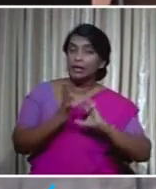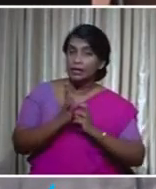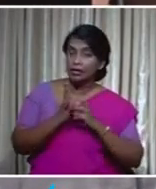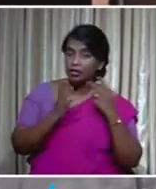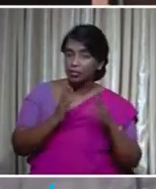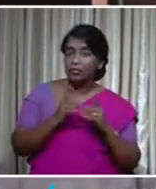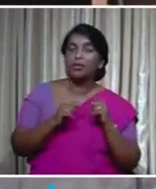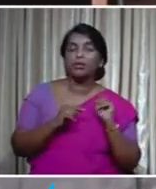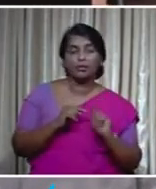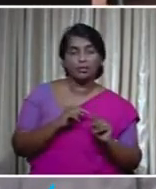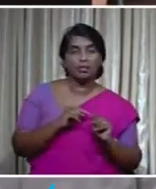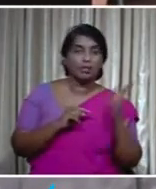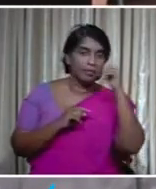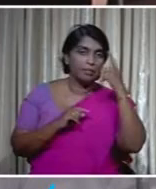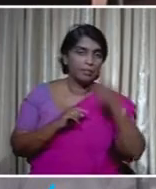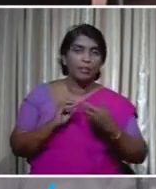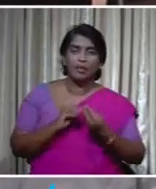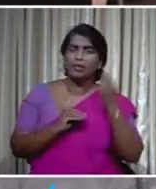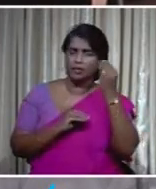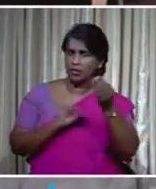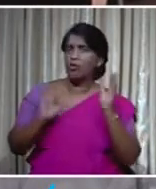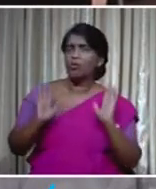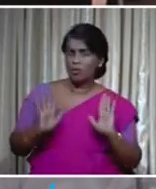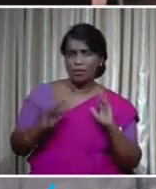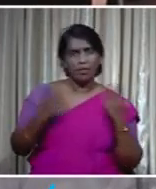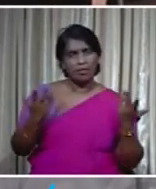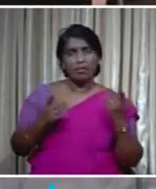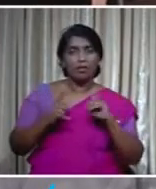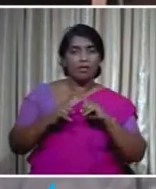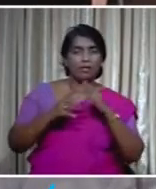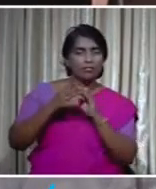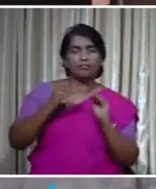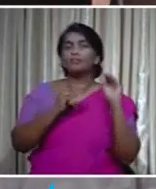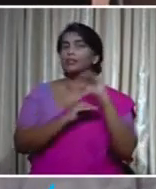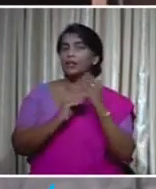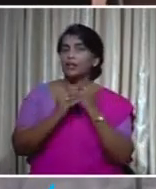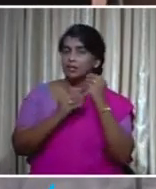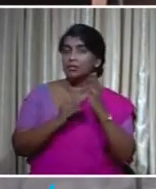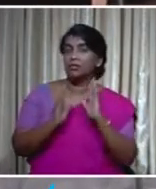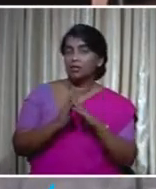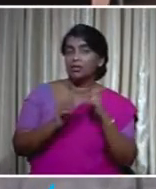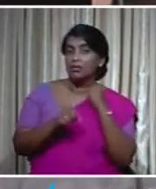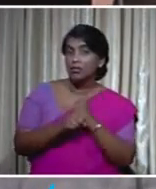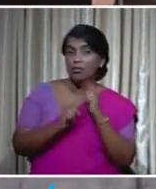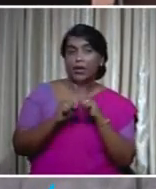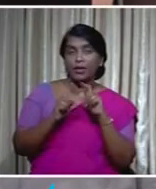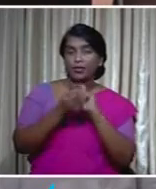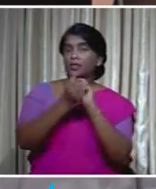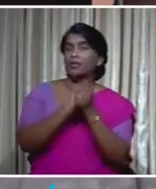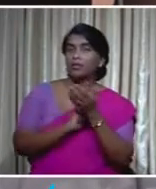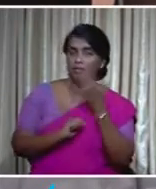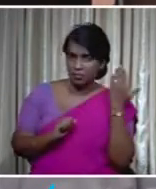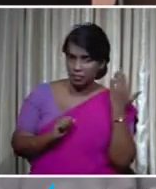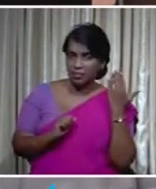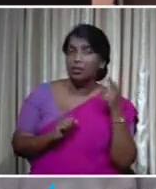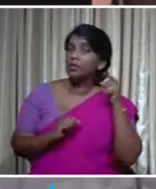சம்பள ஏற்றத்தை கொடுத்திருக்க வேண்டும், அல்லது நீங்கள் அவருக்கு ஒரு கிரேட்டை கொடுத்திருக்க வேண்டும். அப்போதானே கல்வியில் மாற்றம் வரும். ஒரு 5 ஆண்டு டீச்சர் கற்பிக்கிறார்,